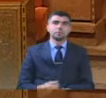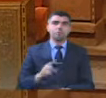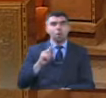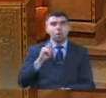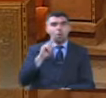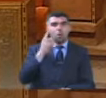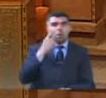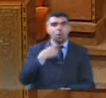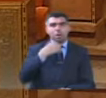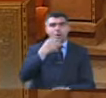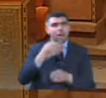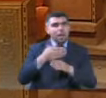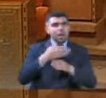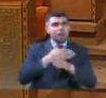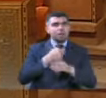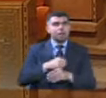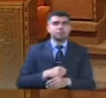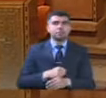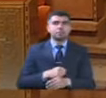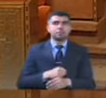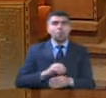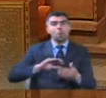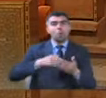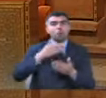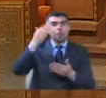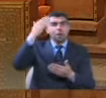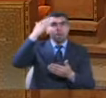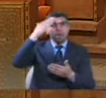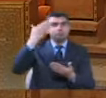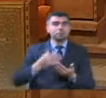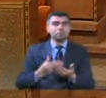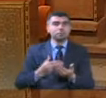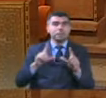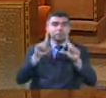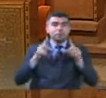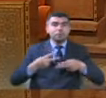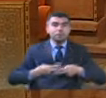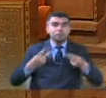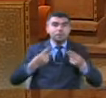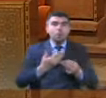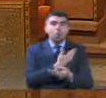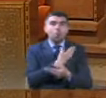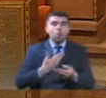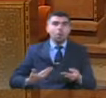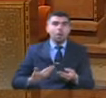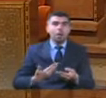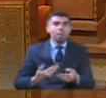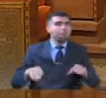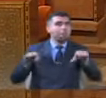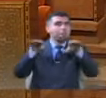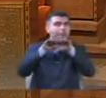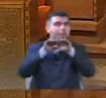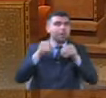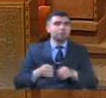أولاً وقبل كل شيء، يجب أن يفهم المواطنون أنهم بالنسبة لهذه الحكومة سواسية،